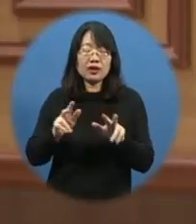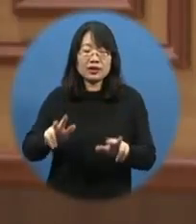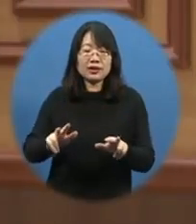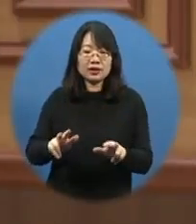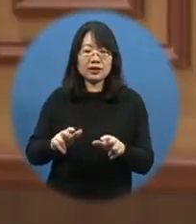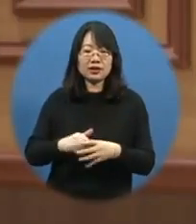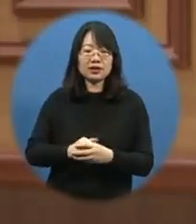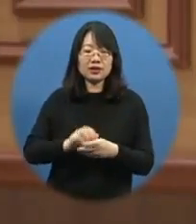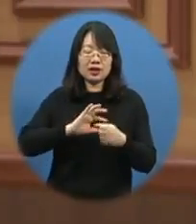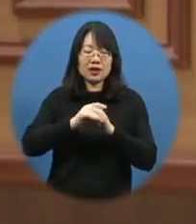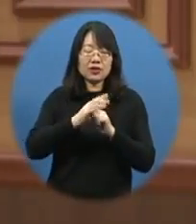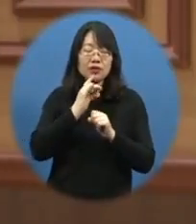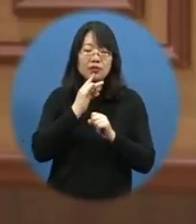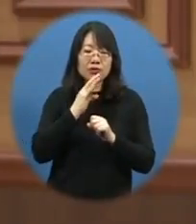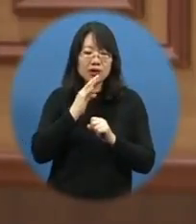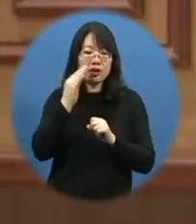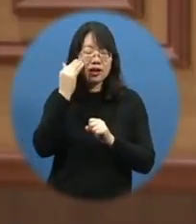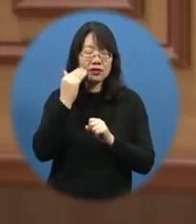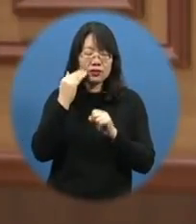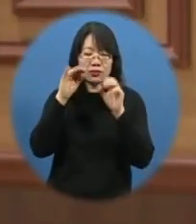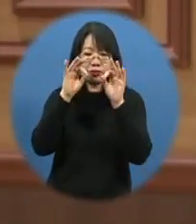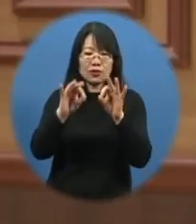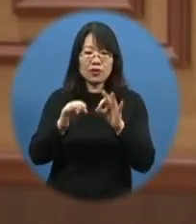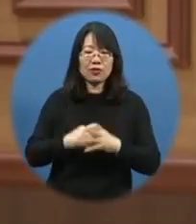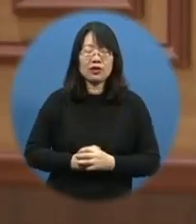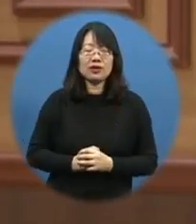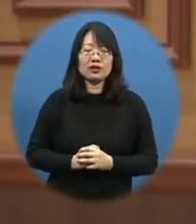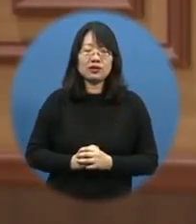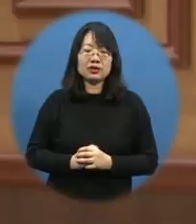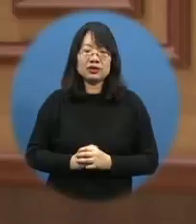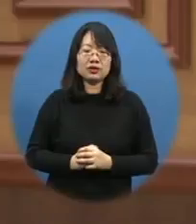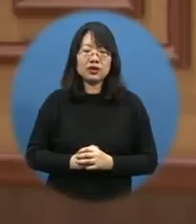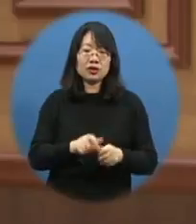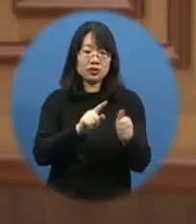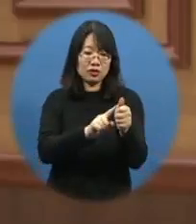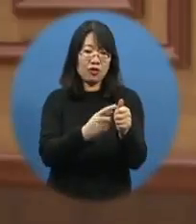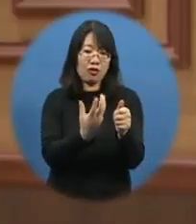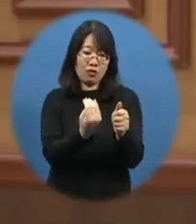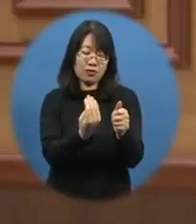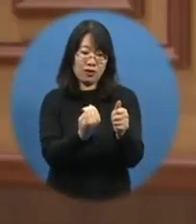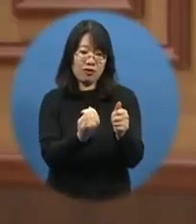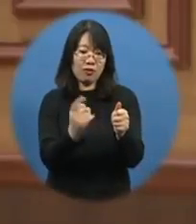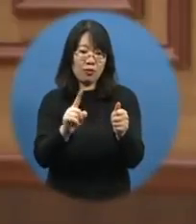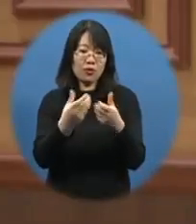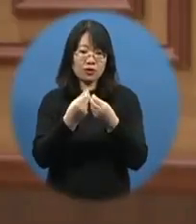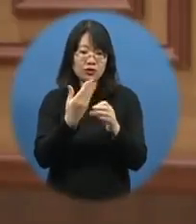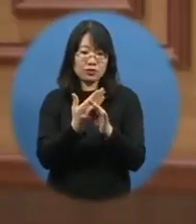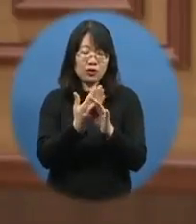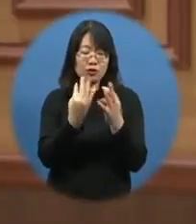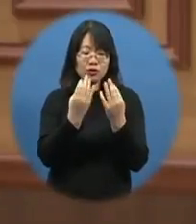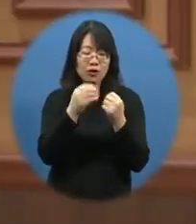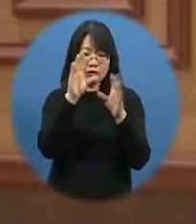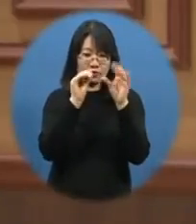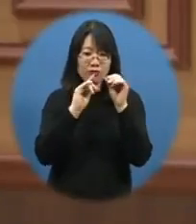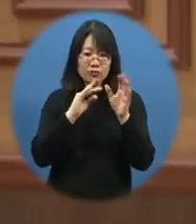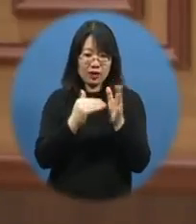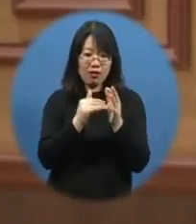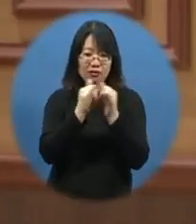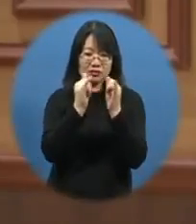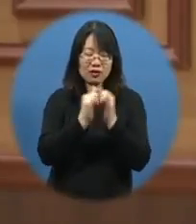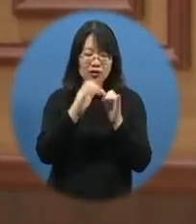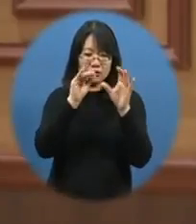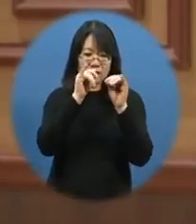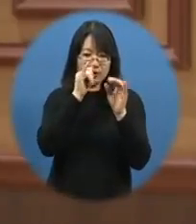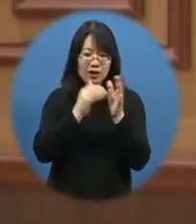지금 거의 세계에서 유일하게 우리나라는 네가 얼마나 예를 들어서 수학을 들었다. 사회를